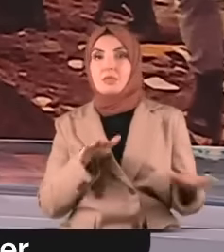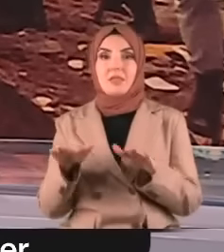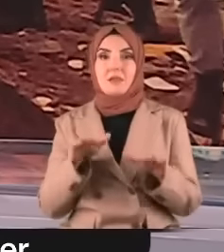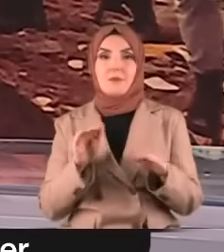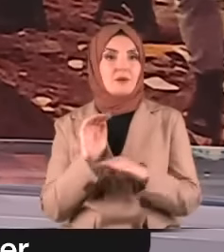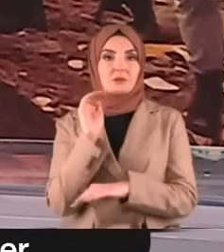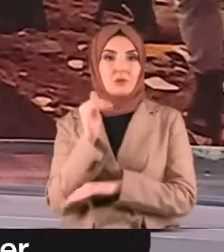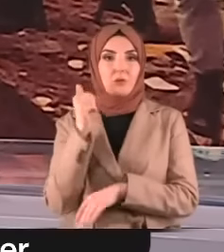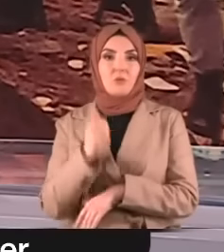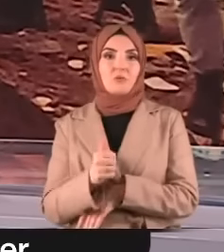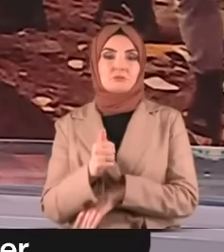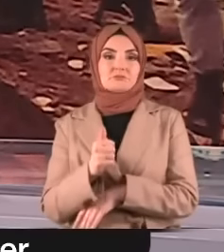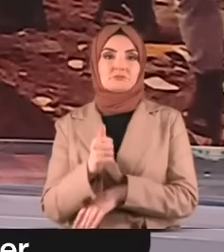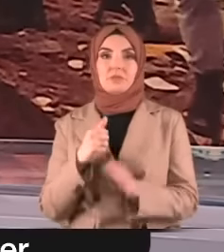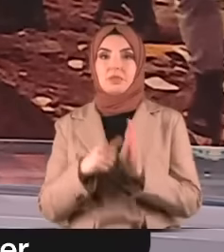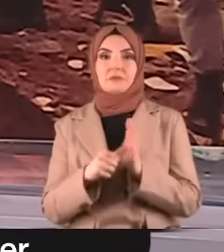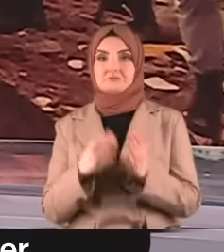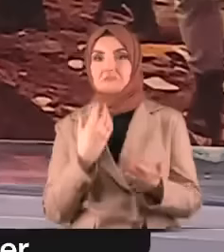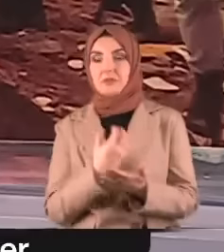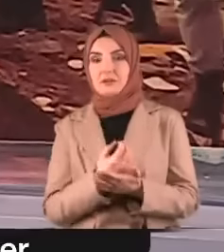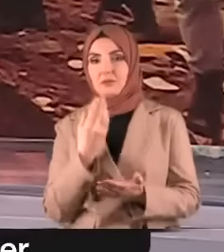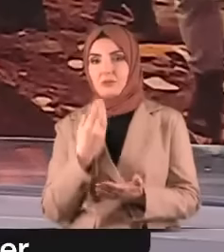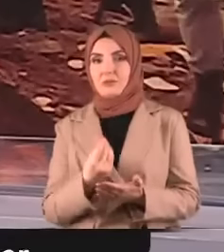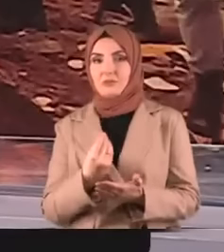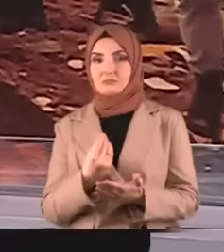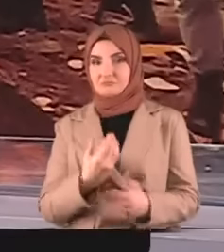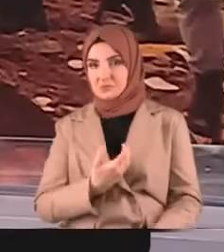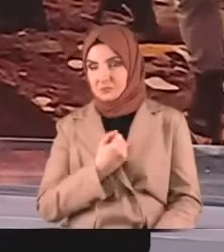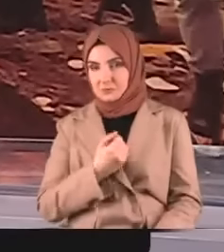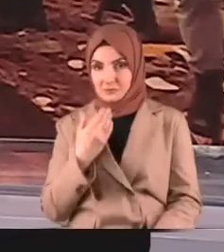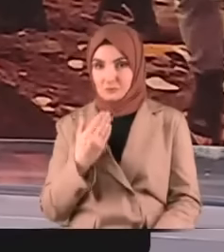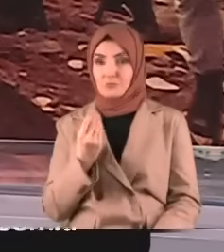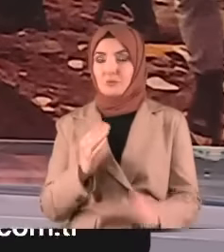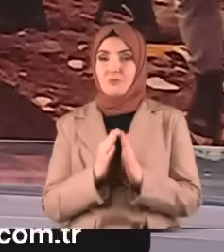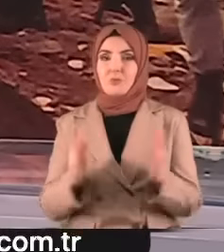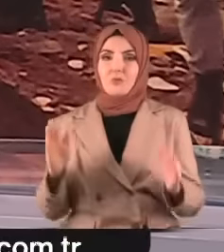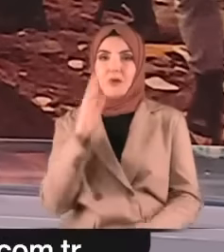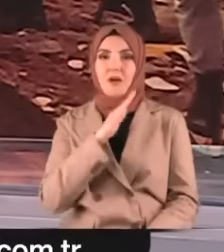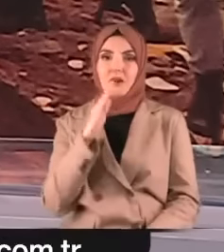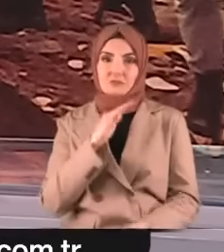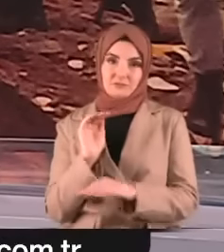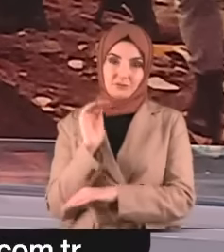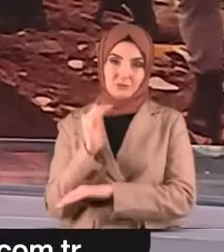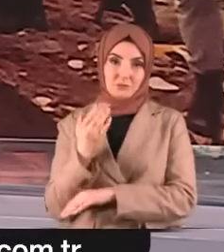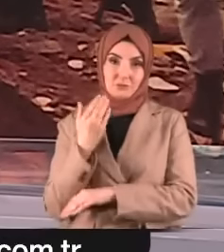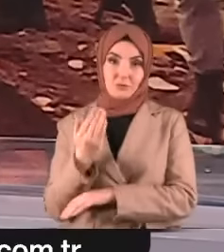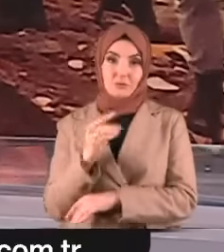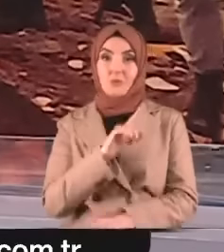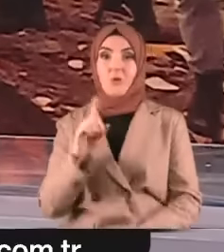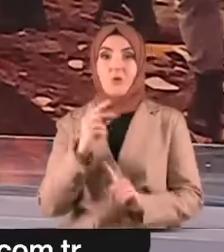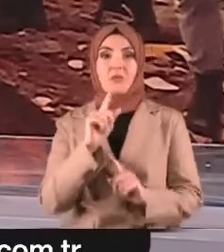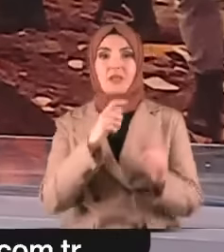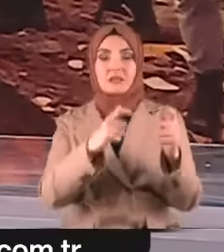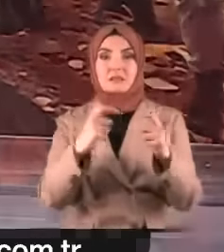olarak kayıtlara, tarihe geçti. Ne yazık ki. Çok büyük bir acı içindeyiz. 10 kent, 13,5 milyon insan, bu da